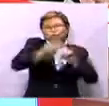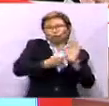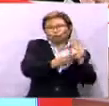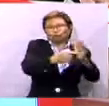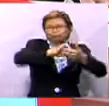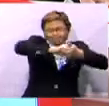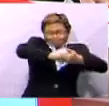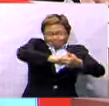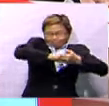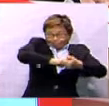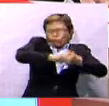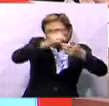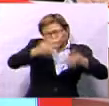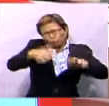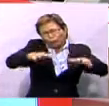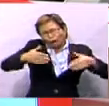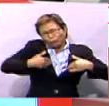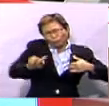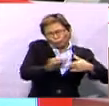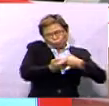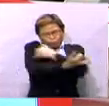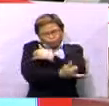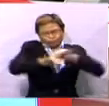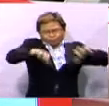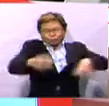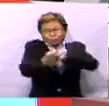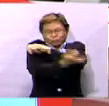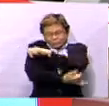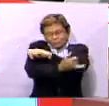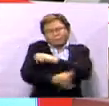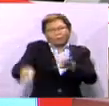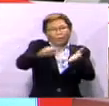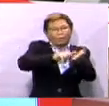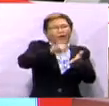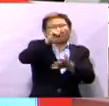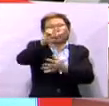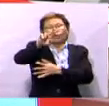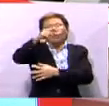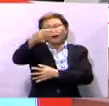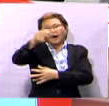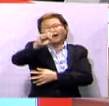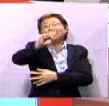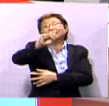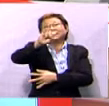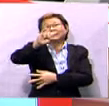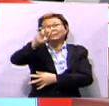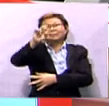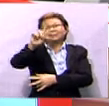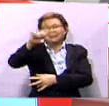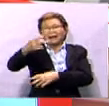menterjemahkan hubungan akrab yang telah terjalin antara kedua-dua negara. Laporan Nur Hashidah Muhammad Sharif di Colombo, Sri Lanka.